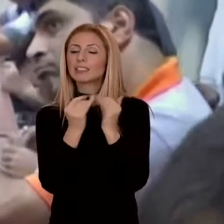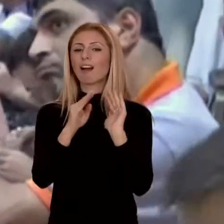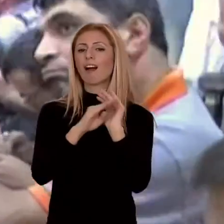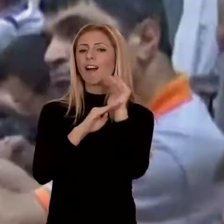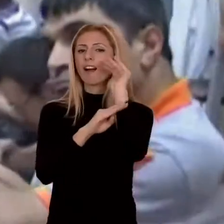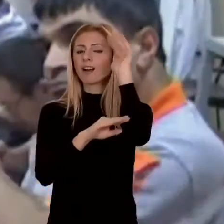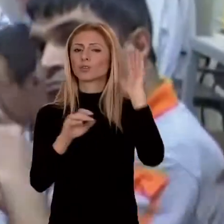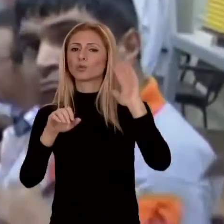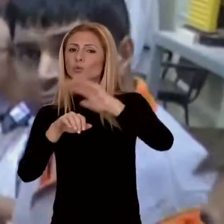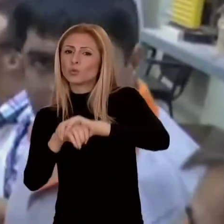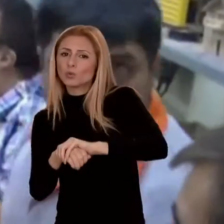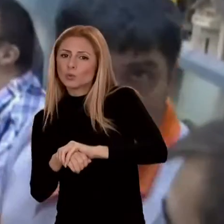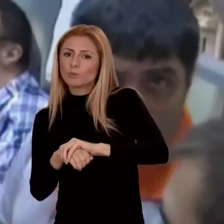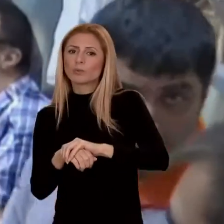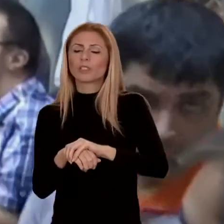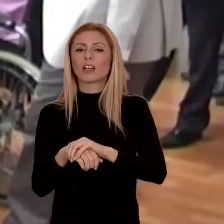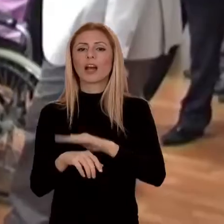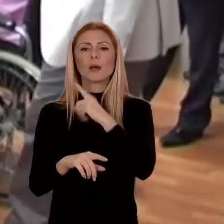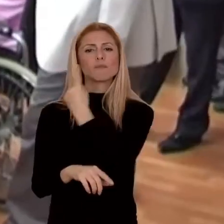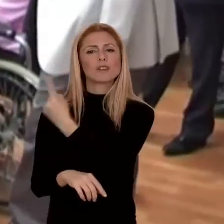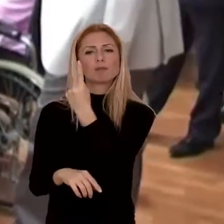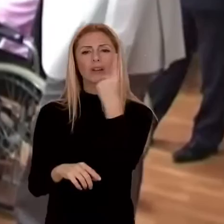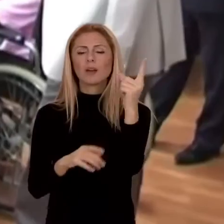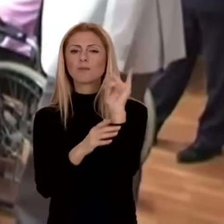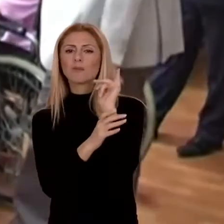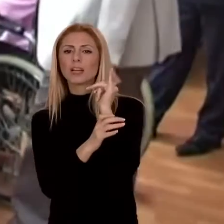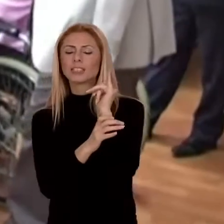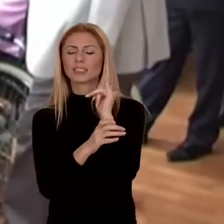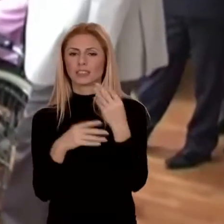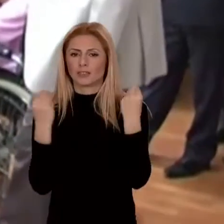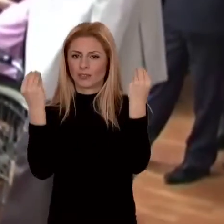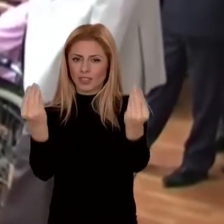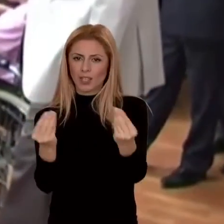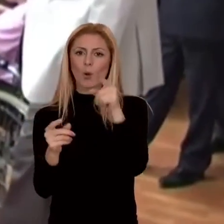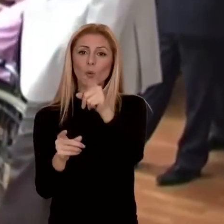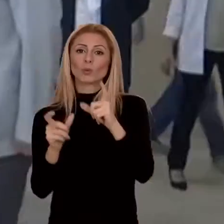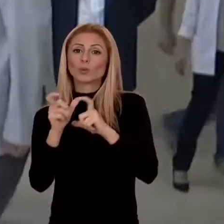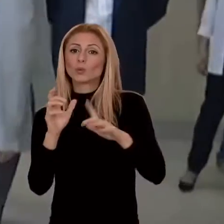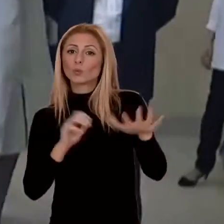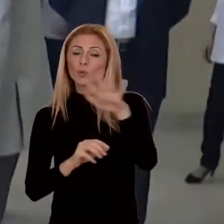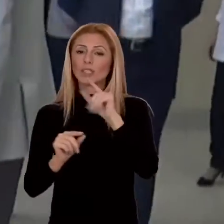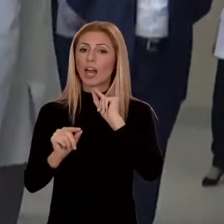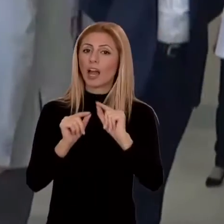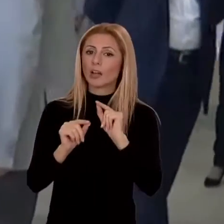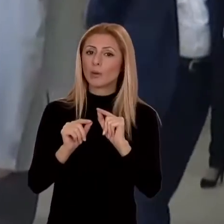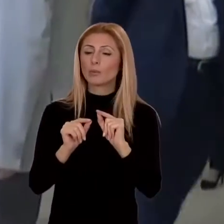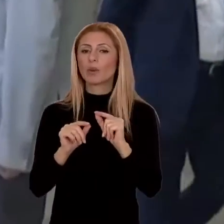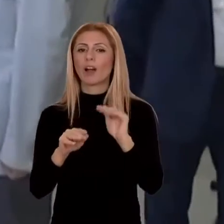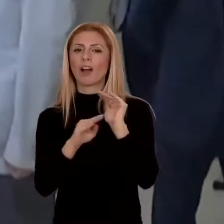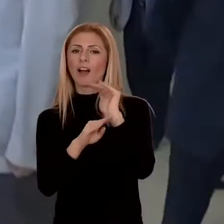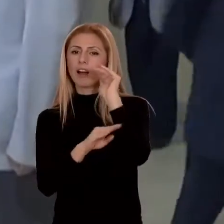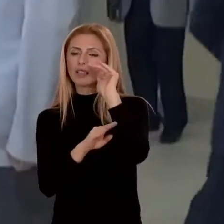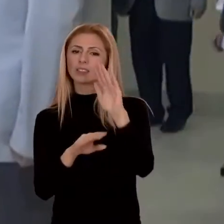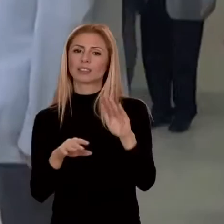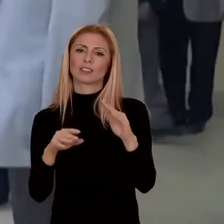hayata tutundurmakla yetinmeyip birer meslek sahibi yaparak onların sosyal ve ekonomik hayatta yerlerini